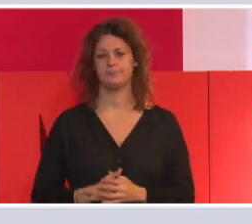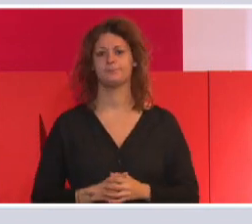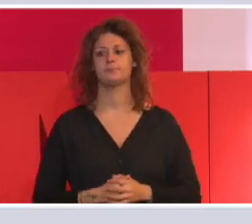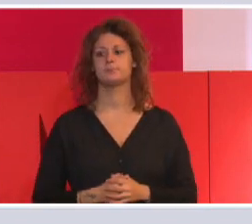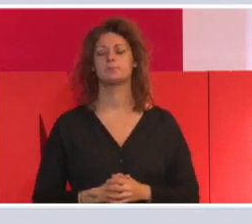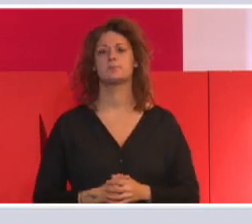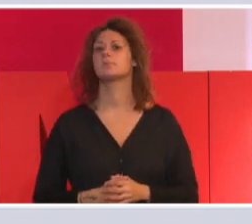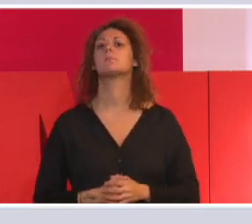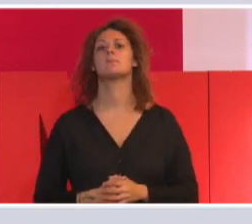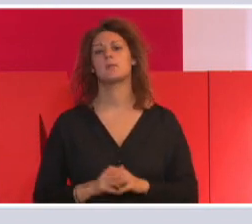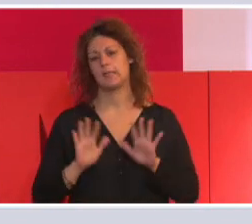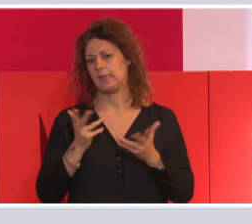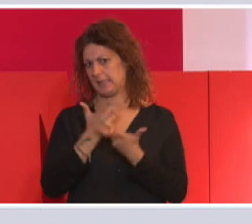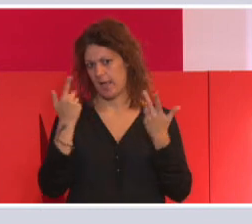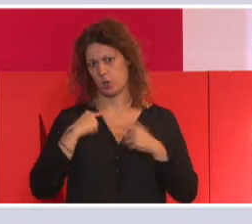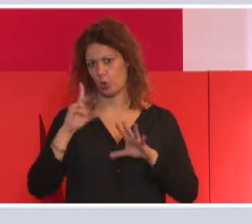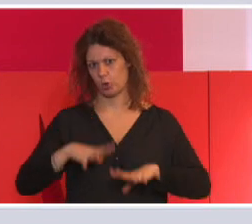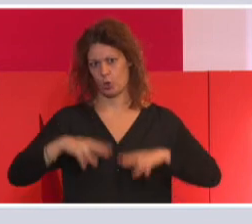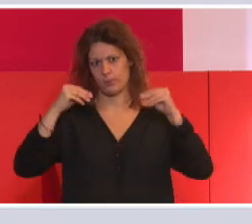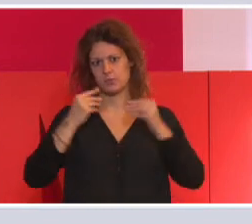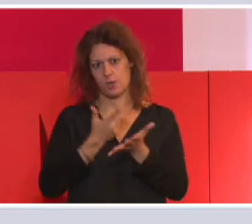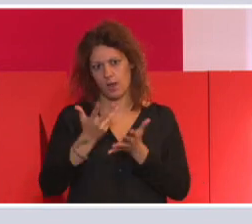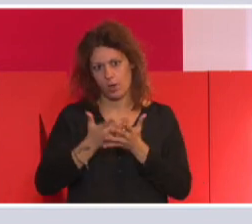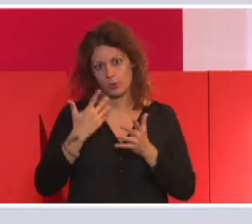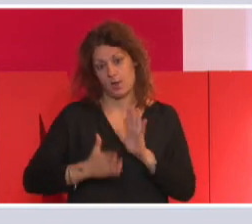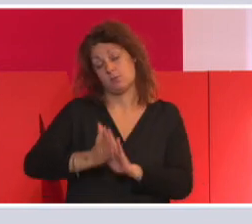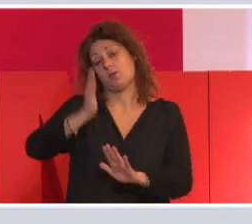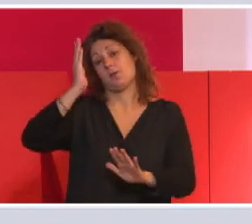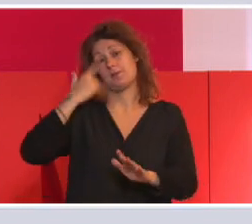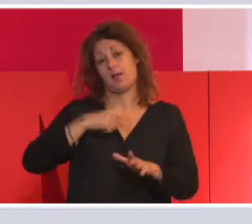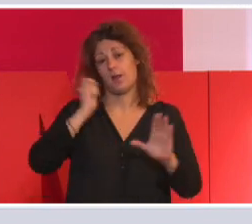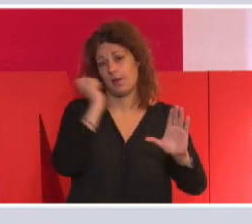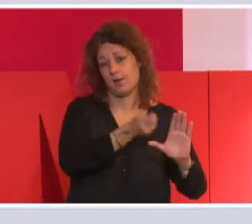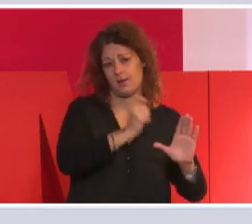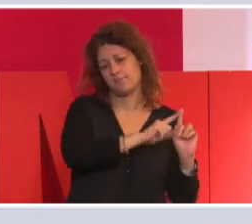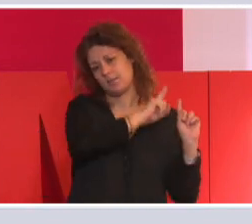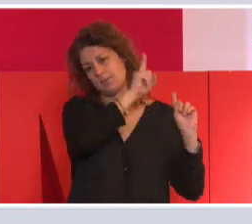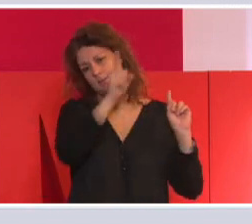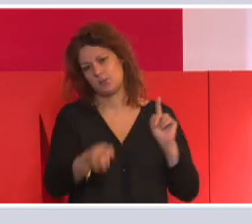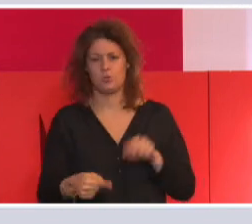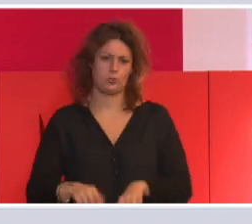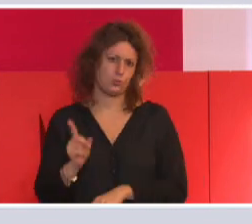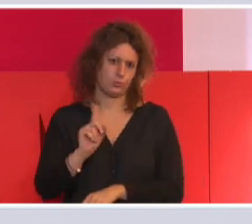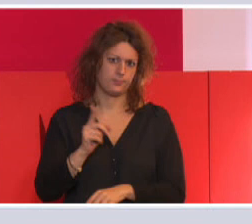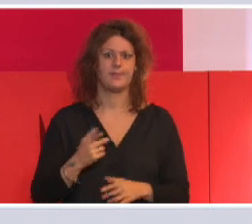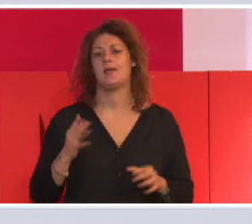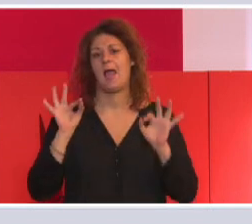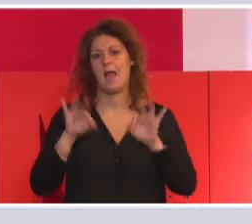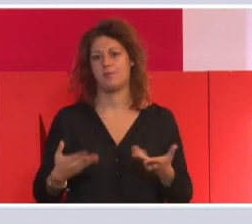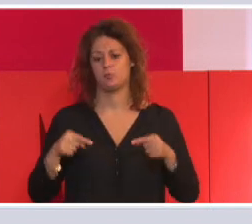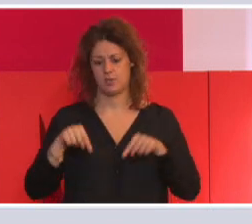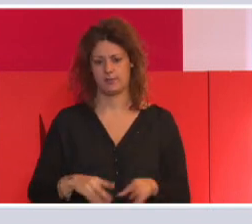partiamo effettivamente dal paleozoico arriviamo a noi e arriviamo a noi con un con che cosa con una delle abilità